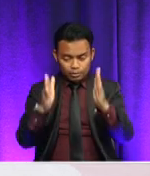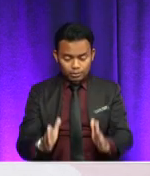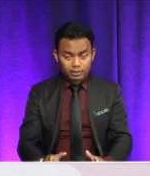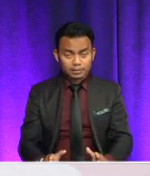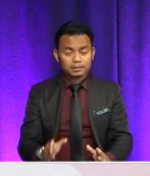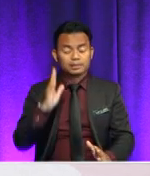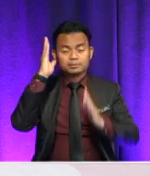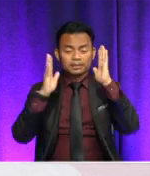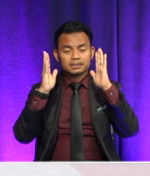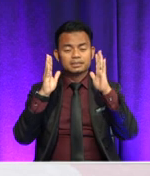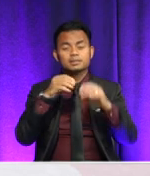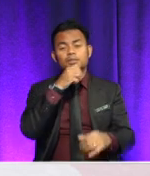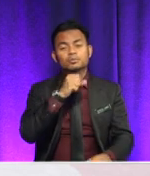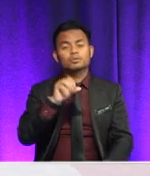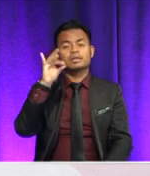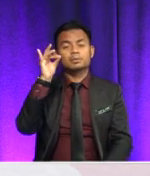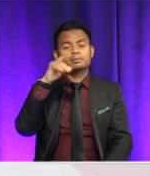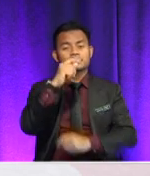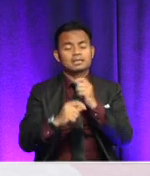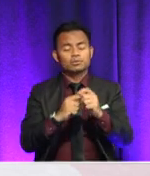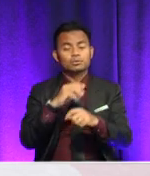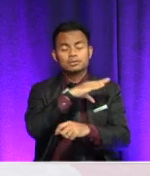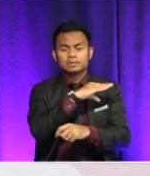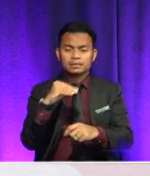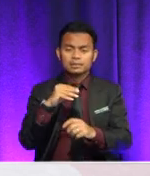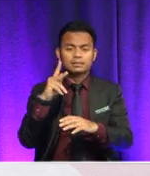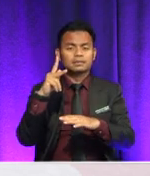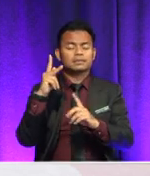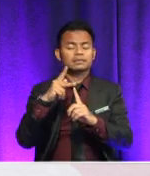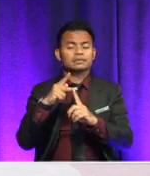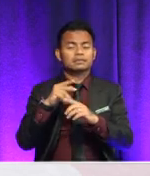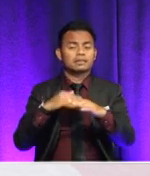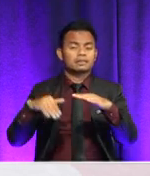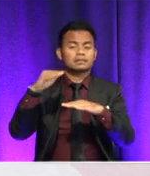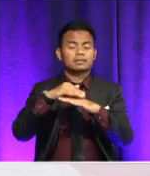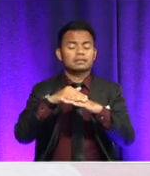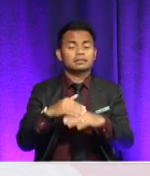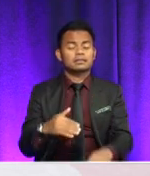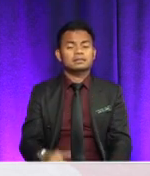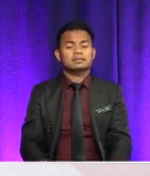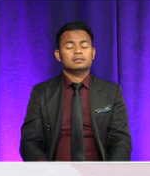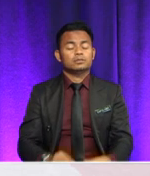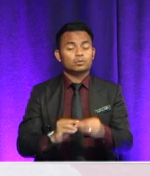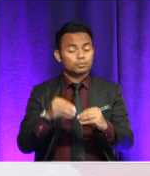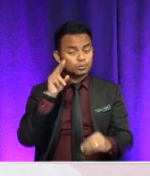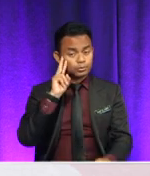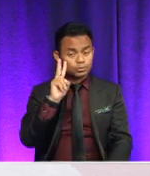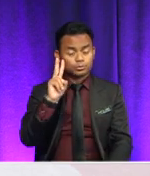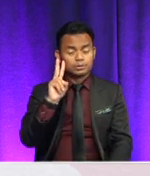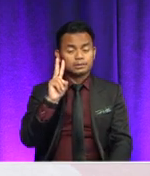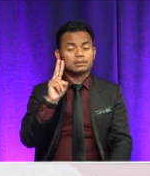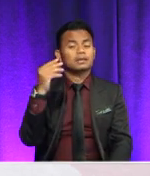dan ke atas seterusnya adil atau dapat menyediakan kawasan tanaman dan berdafta dengan